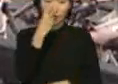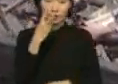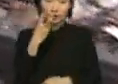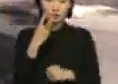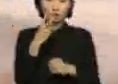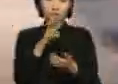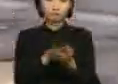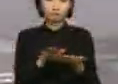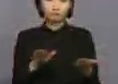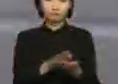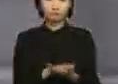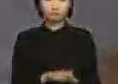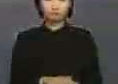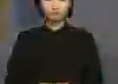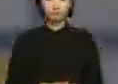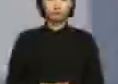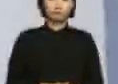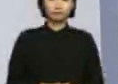보겠습니다